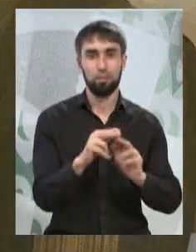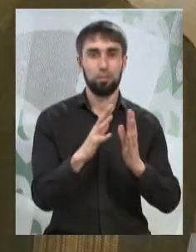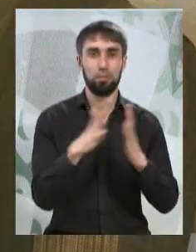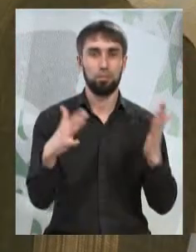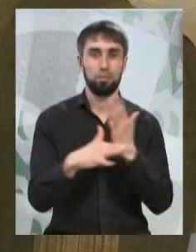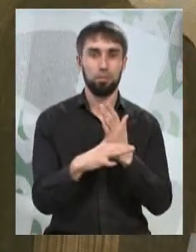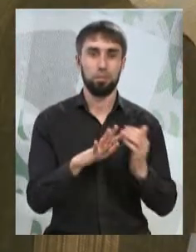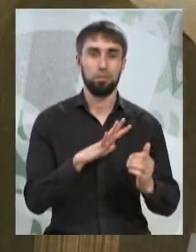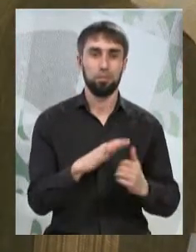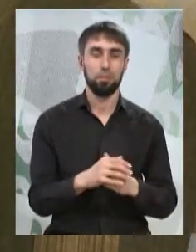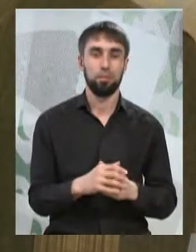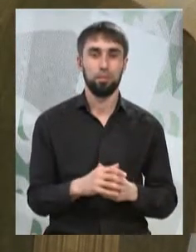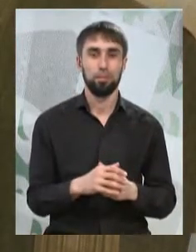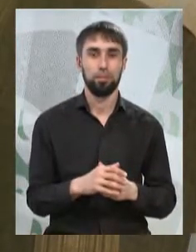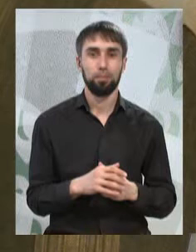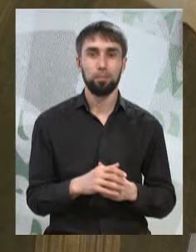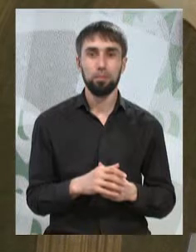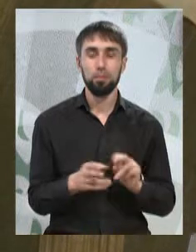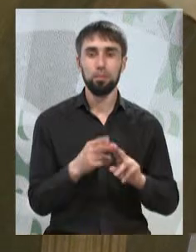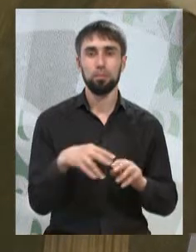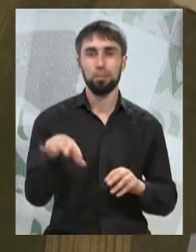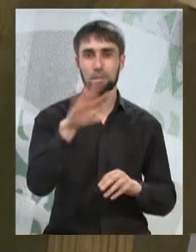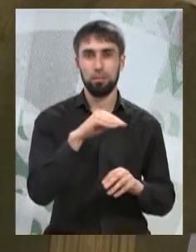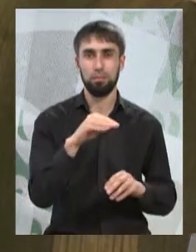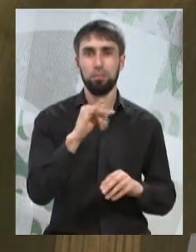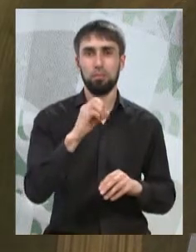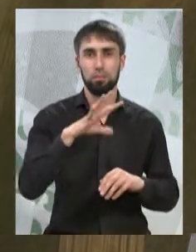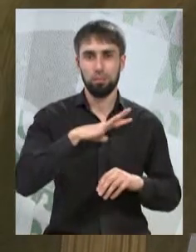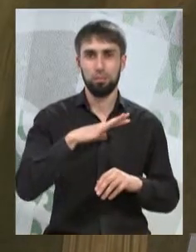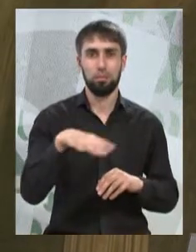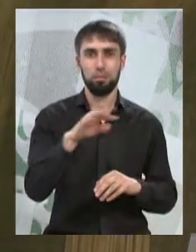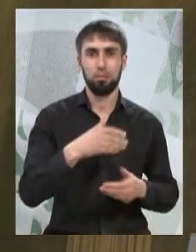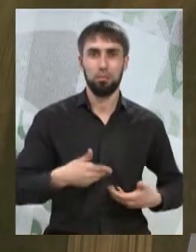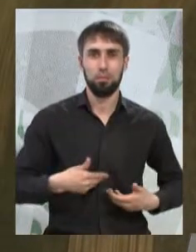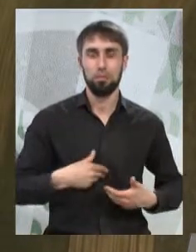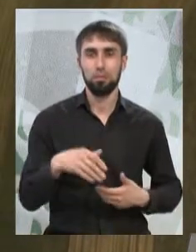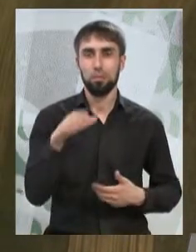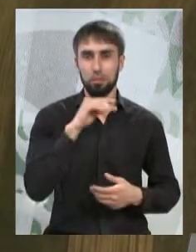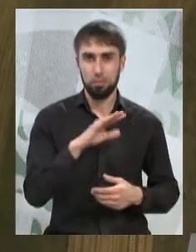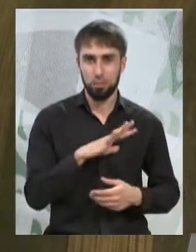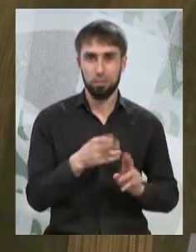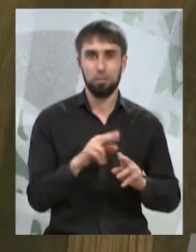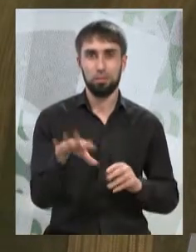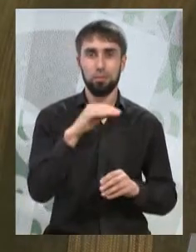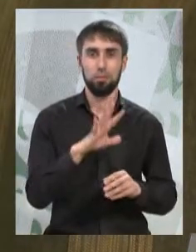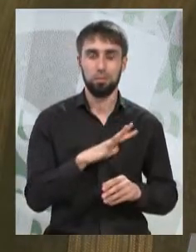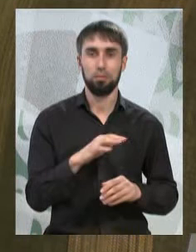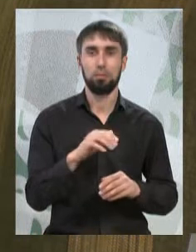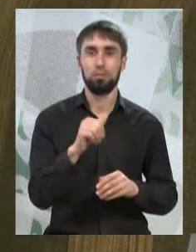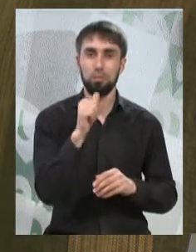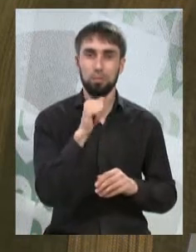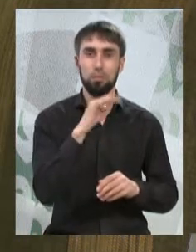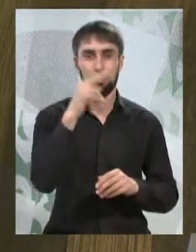помощь. Уже приспособлены были к жизни. Самое главное о том, что мы уже пытались